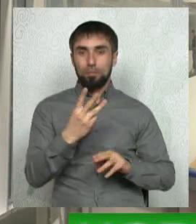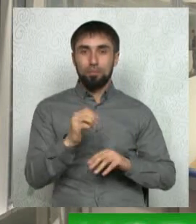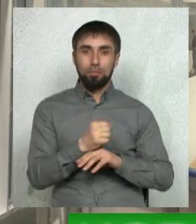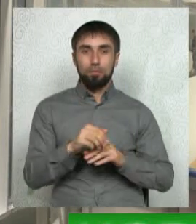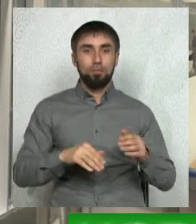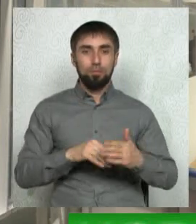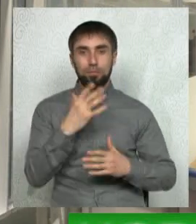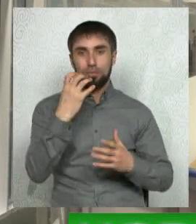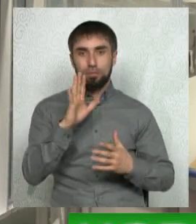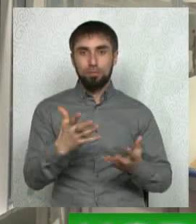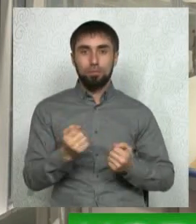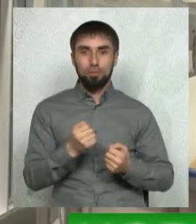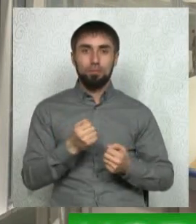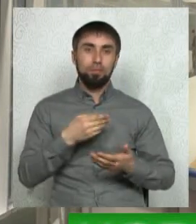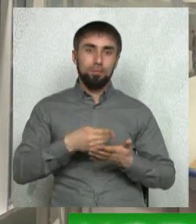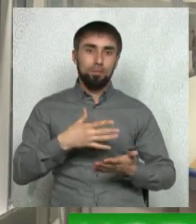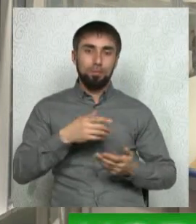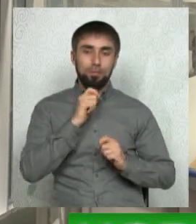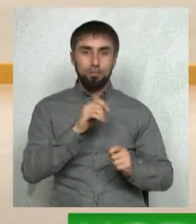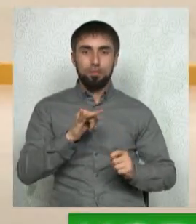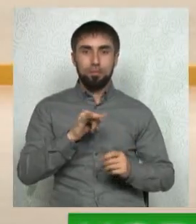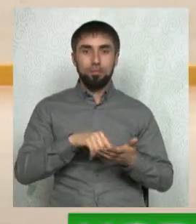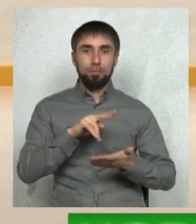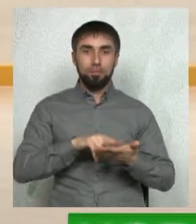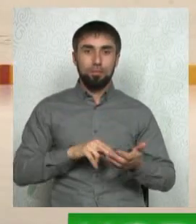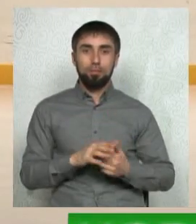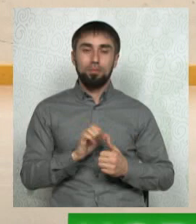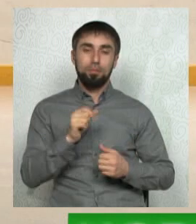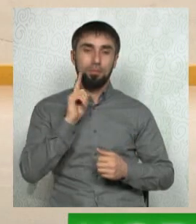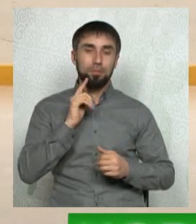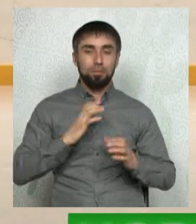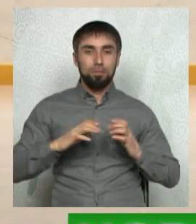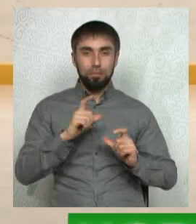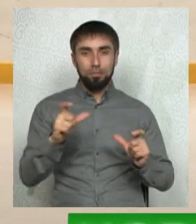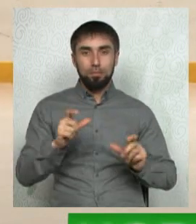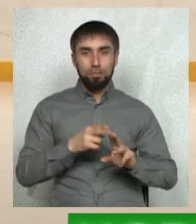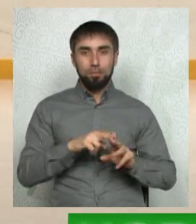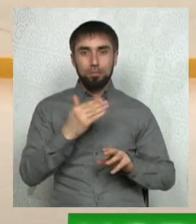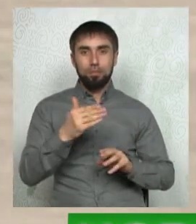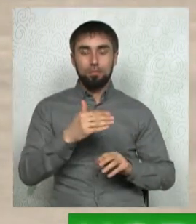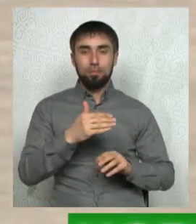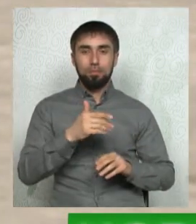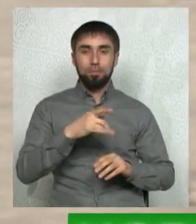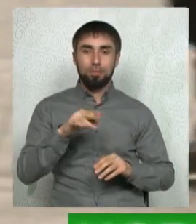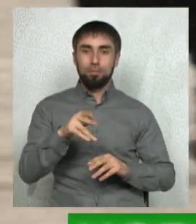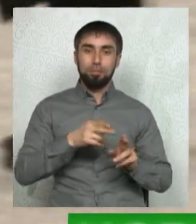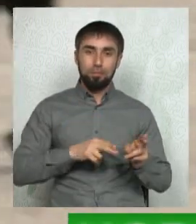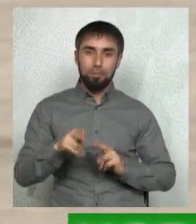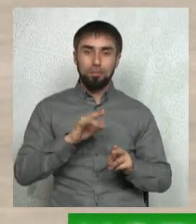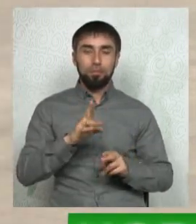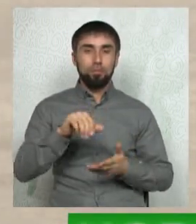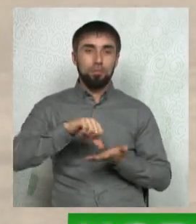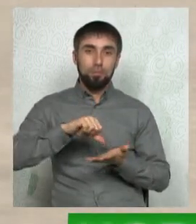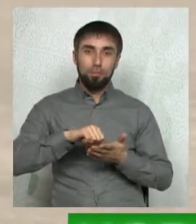лучших фотографий получат ценные призы и сертификаты. А пока студенты продолжают рассекать ледяную гладь, у желающих поучаствовать в